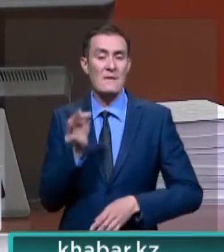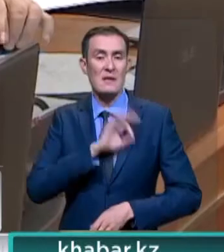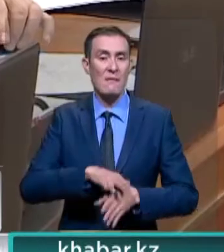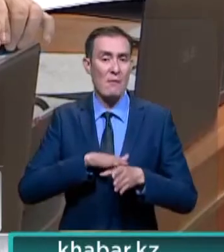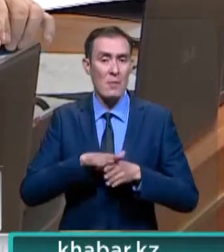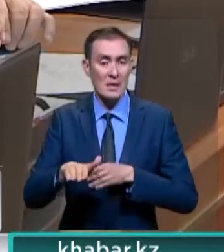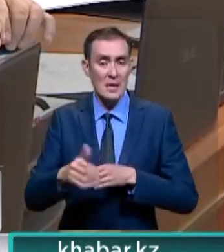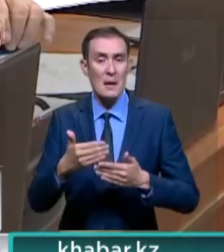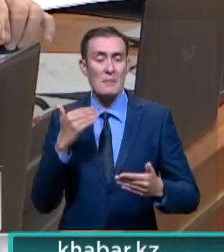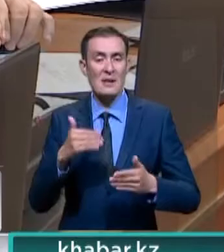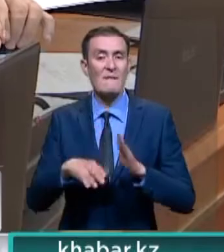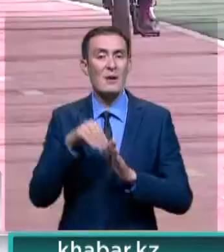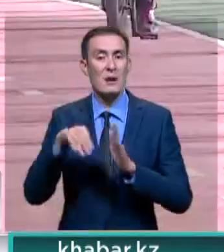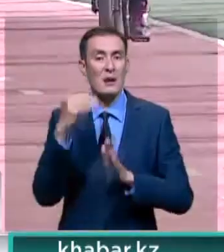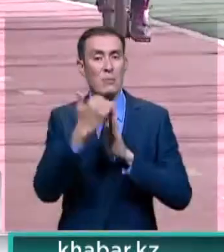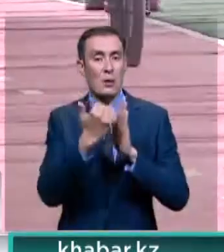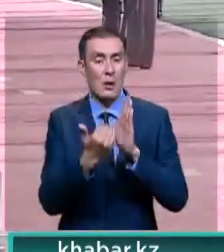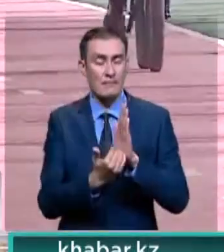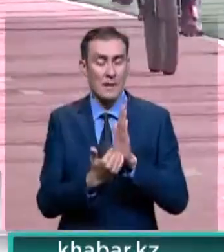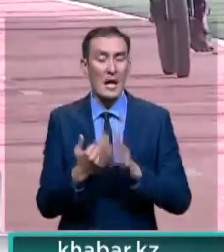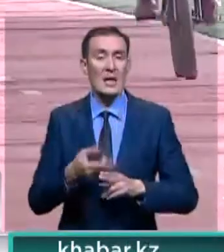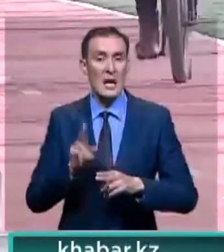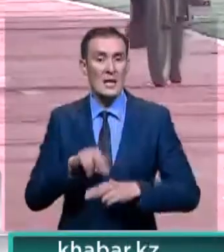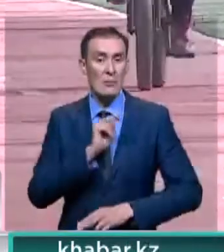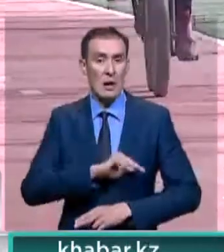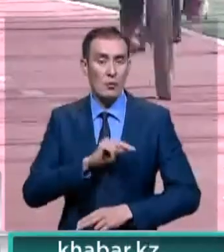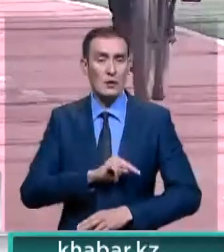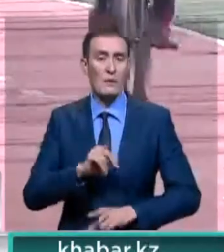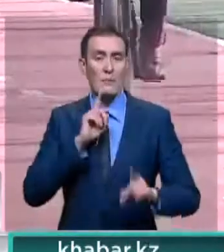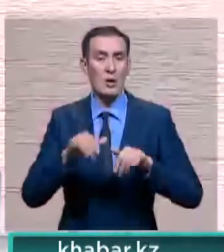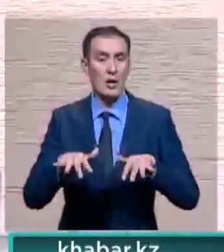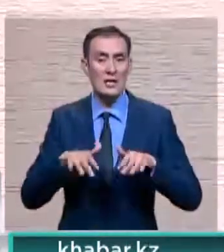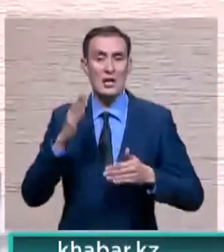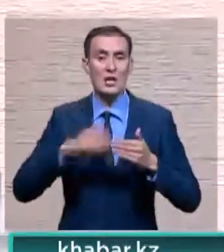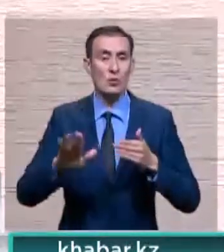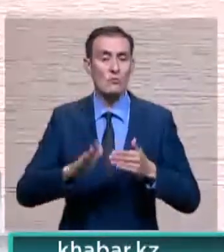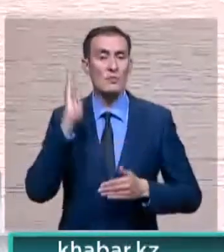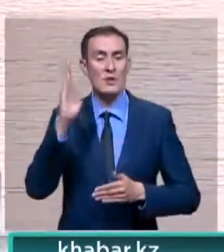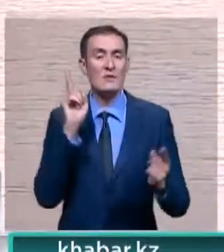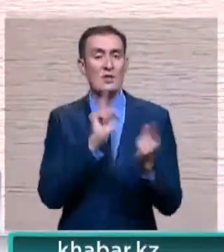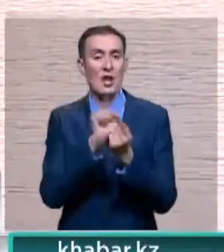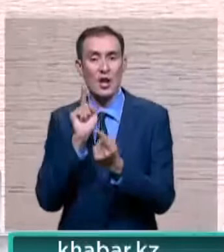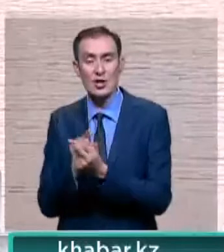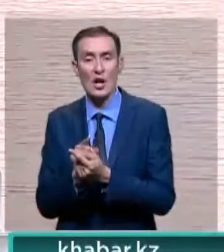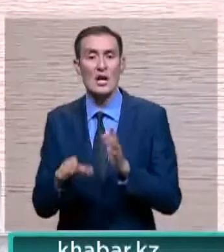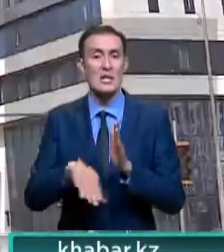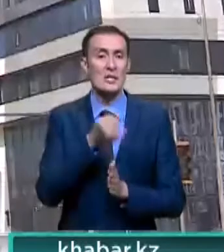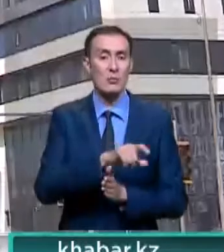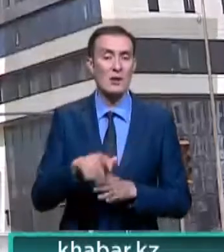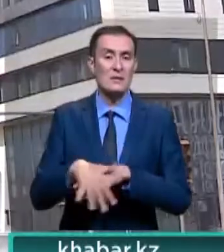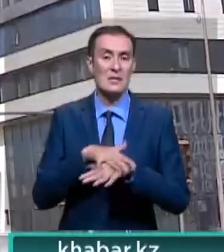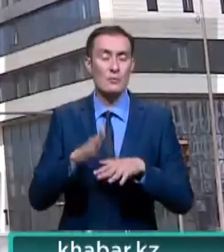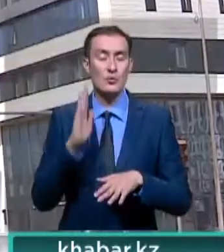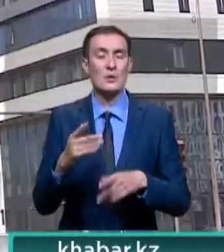выполнения предвыборных программ. Но на этом работа Мажилиса не заканчивается. Впереди встречи депутатов с населением. Они пройдут